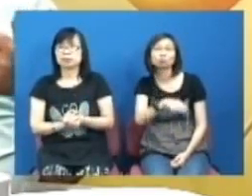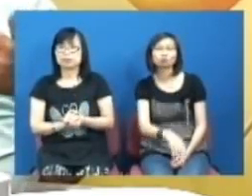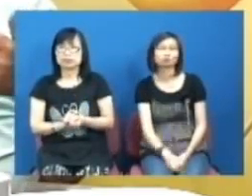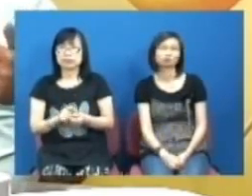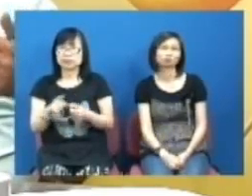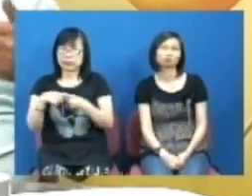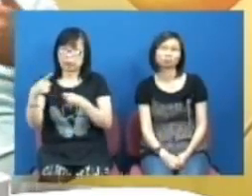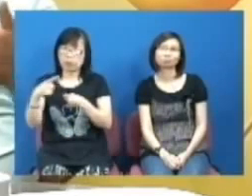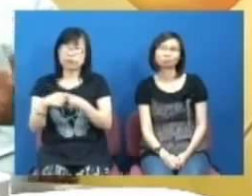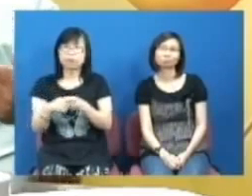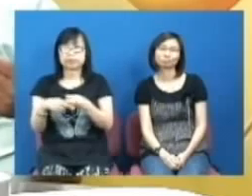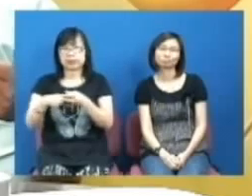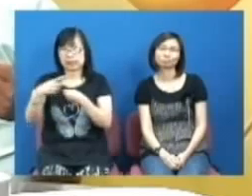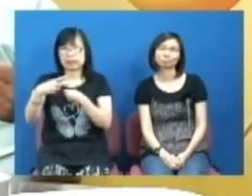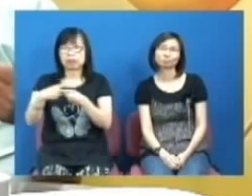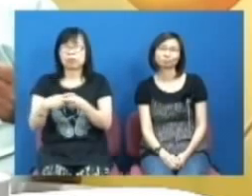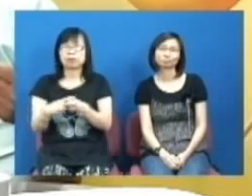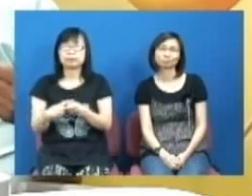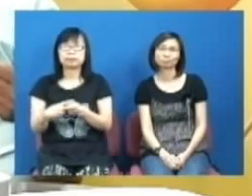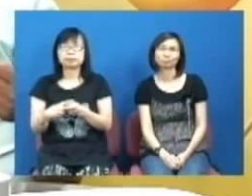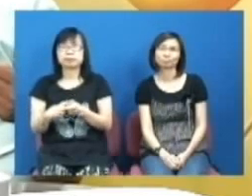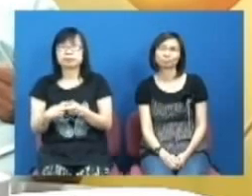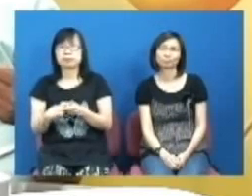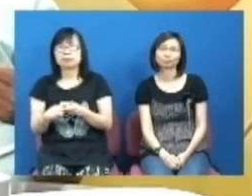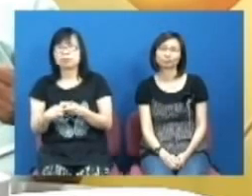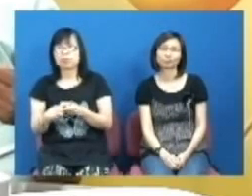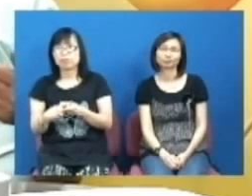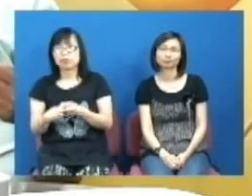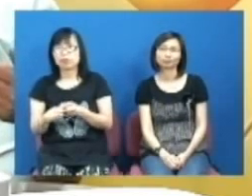個第一個啦。第二個咧就係